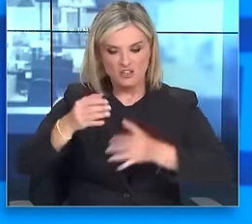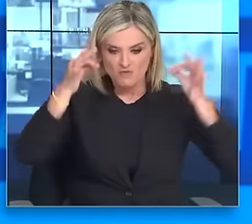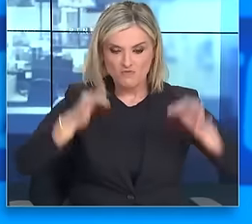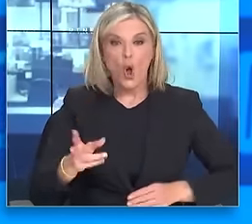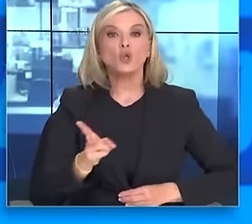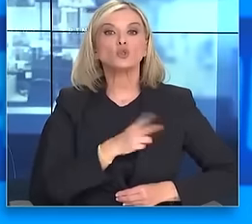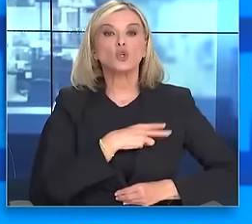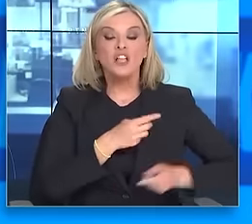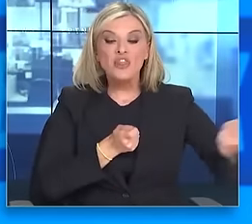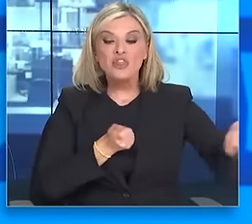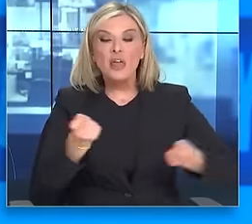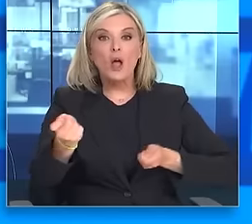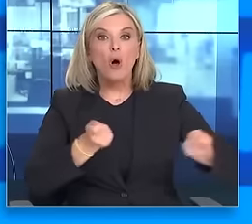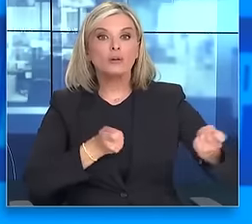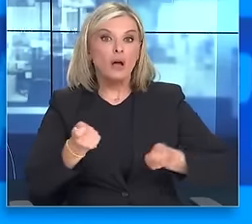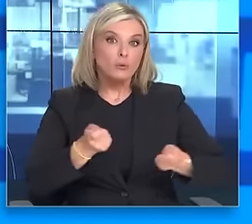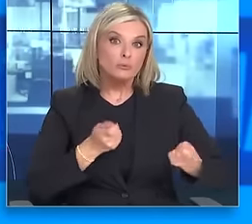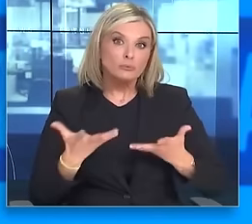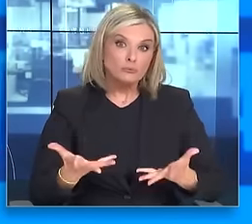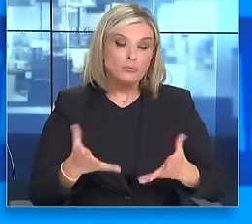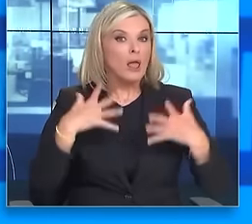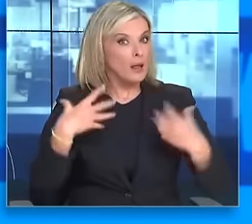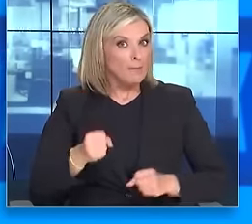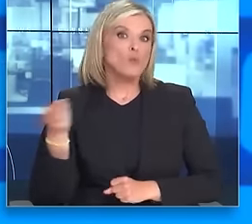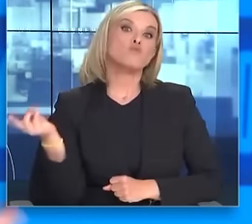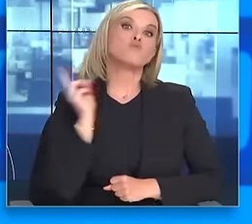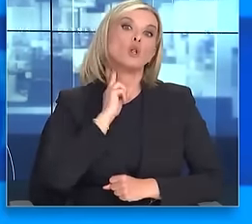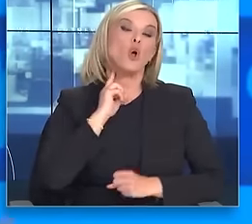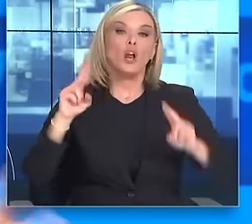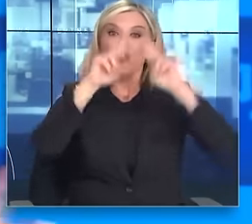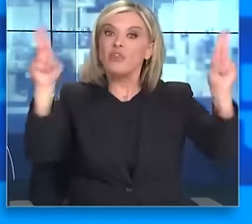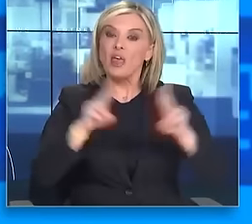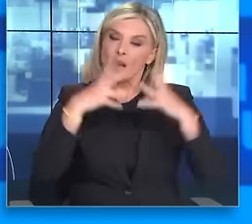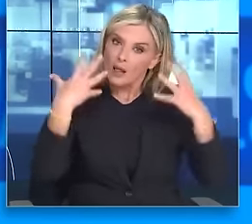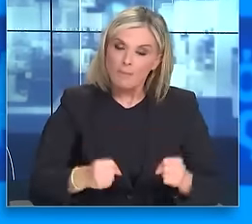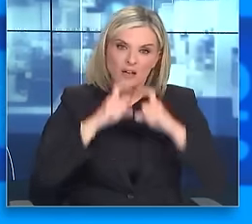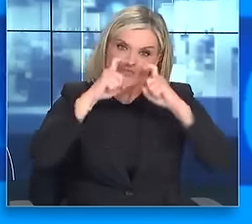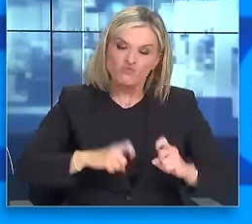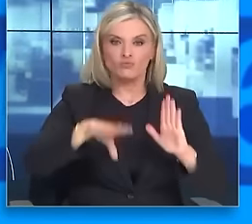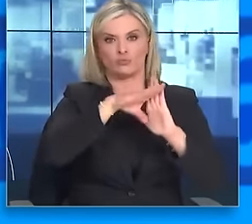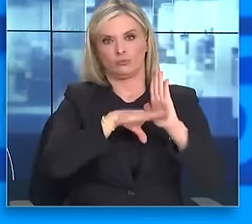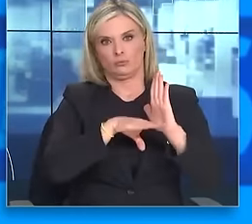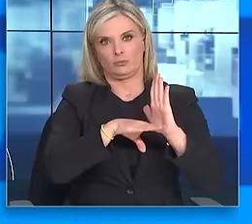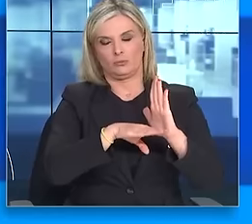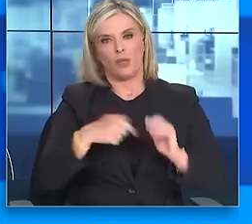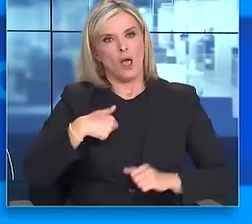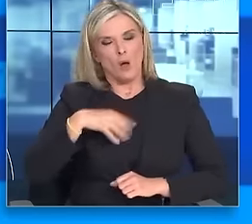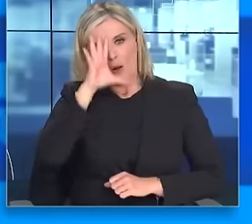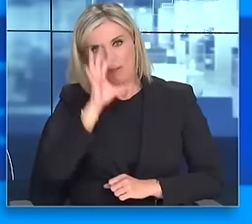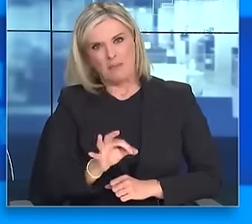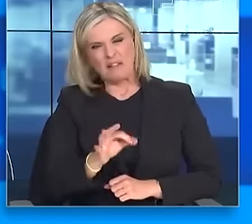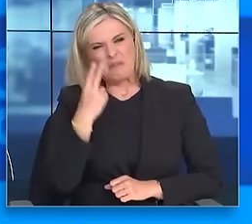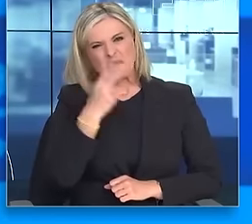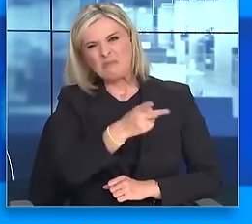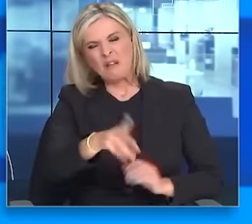διοργανώνει μια τέτοια διοργάνωση, υπάρχουν διεθνή πρωτόκολλα. Και είδα, και θα το πω γιατί με ενόχωσε πάρα πολύ, για να δείτε το επίπεδο του